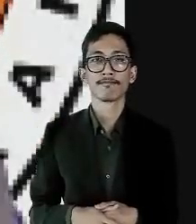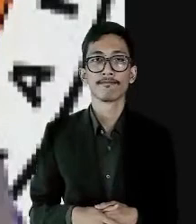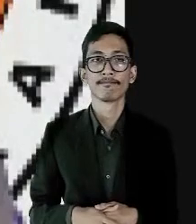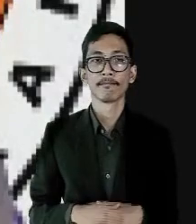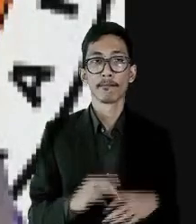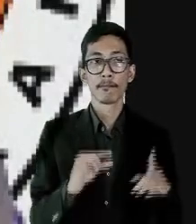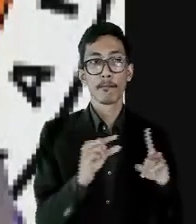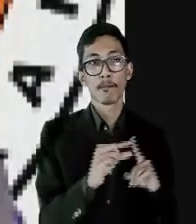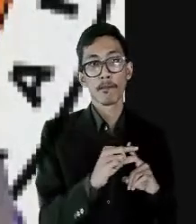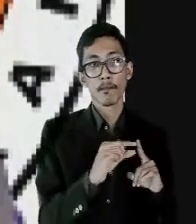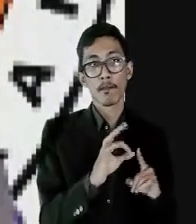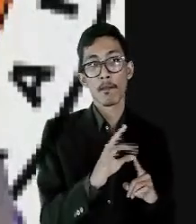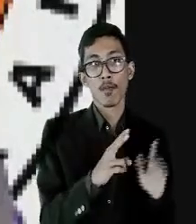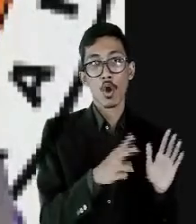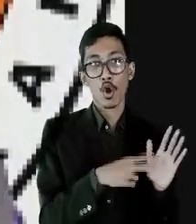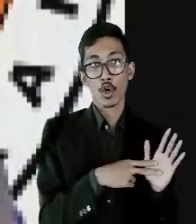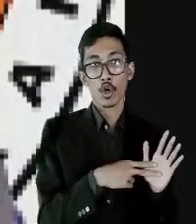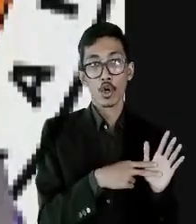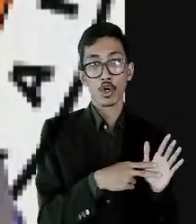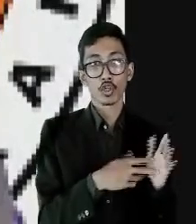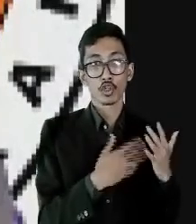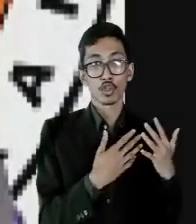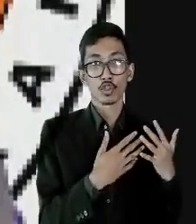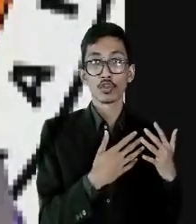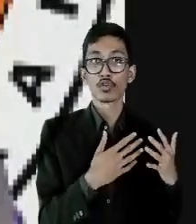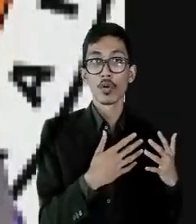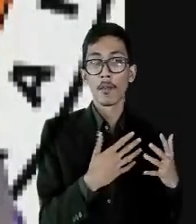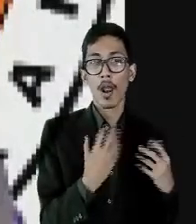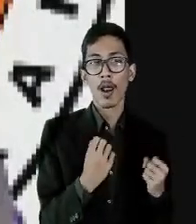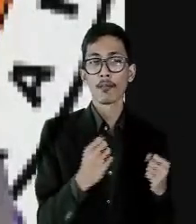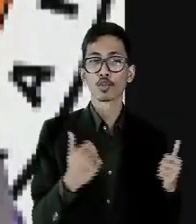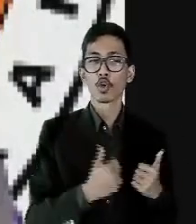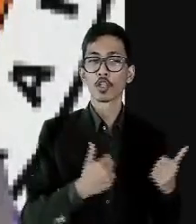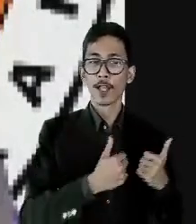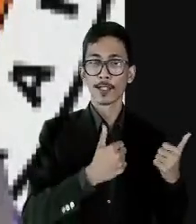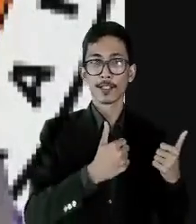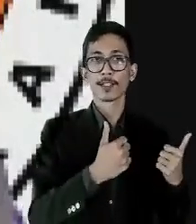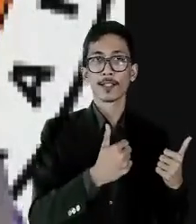usai dari PON, sukses dalam prestasi, sukses dalam penyelenggaraan, dan